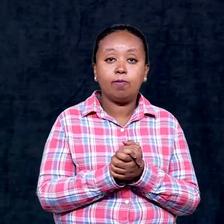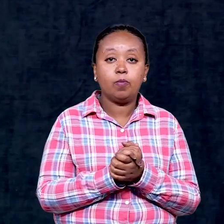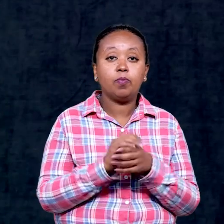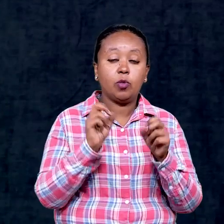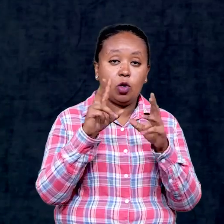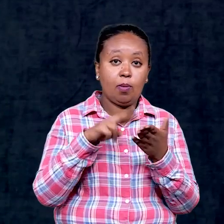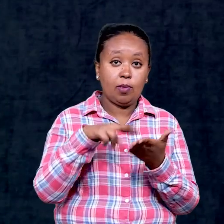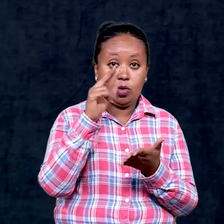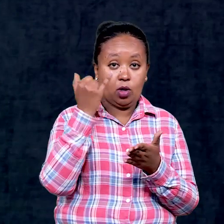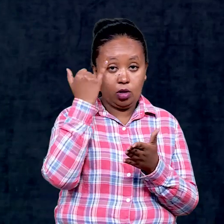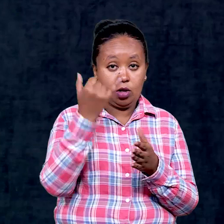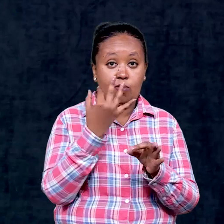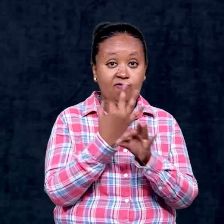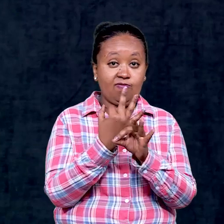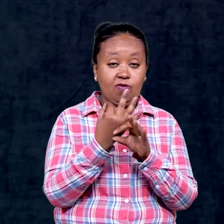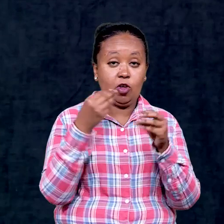ላይ ሪፍሌክት ለማድረግ